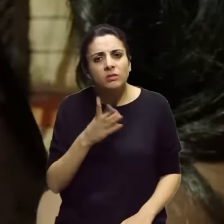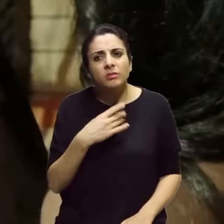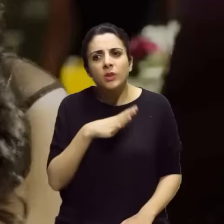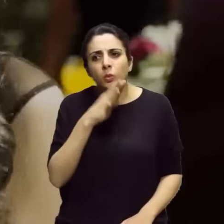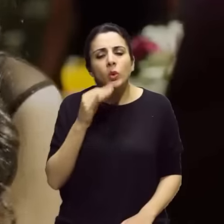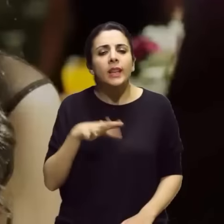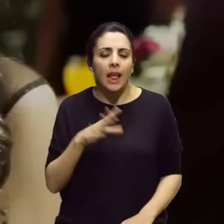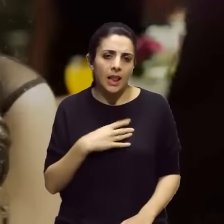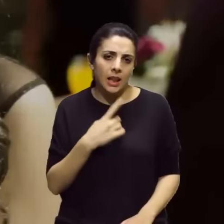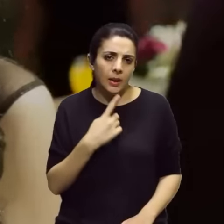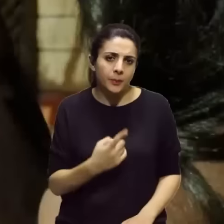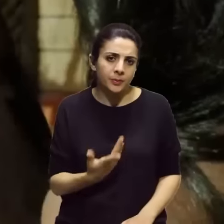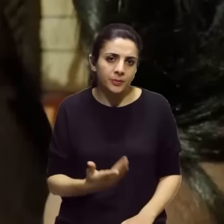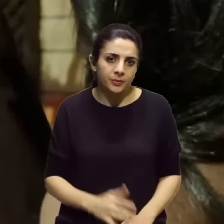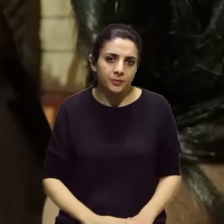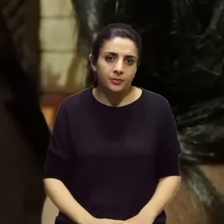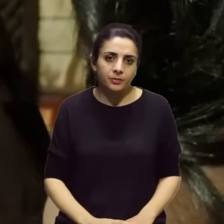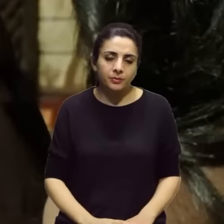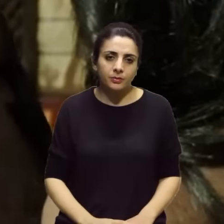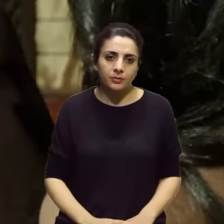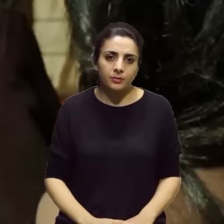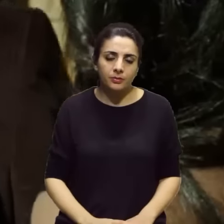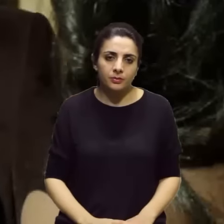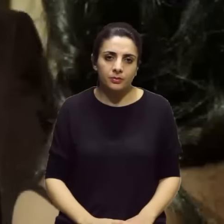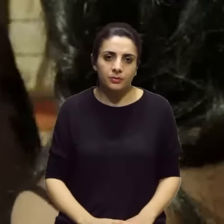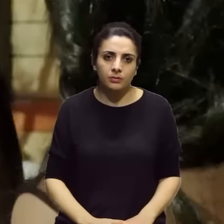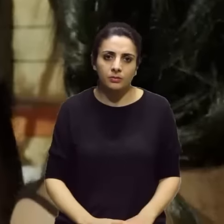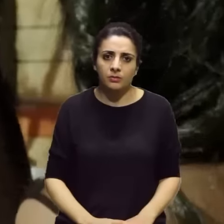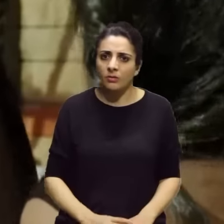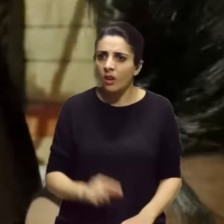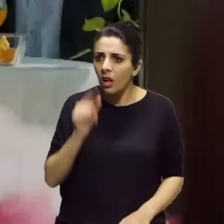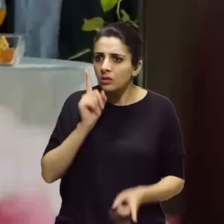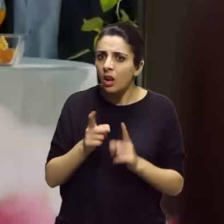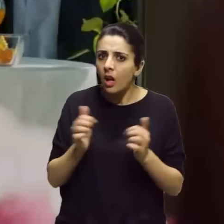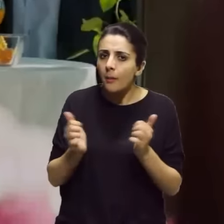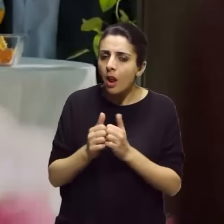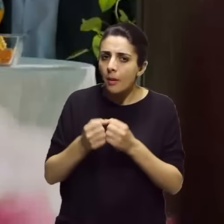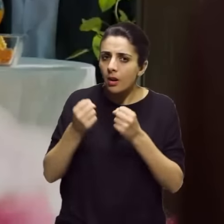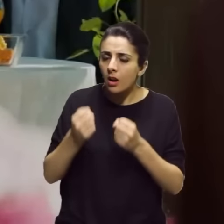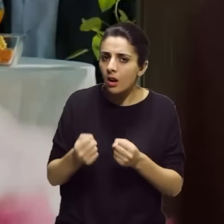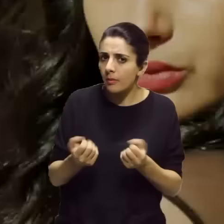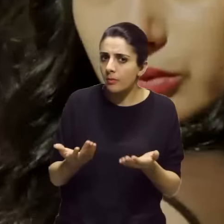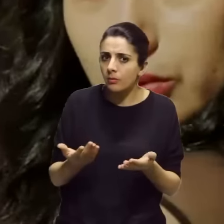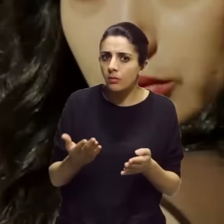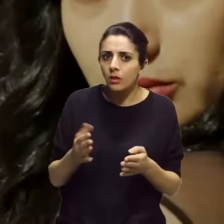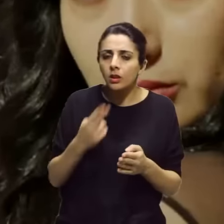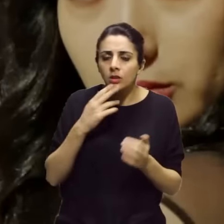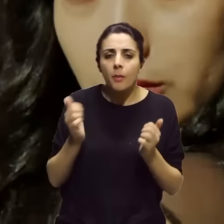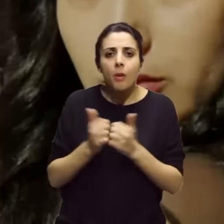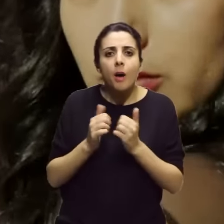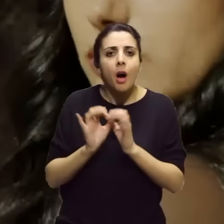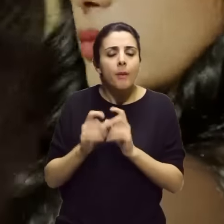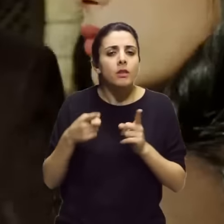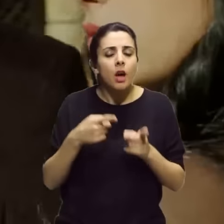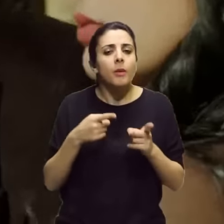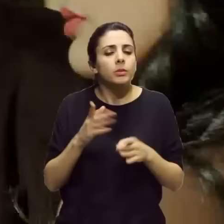hoşnut olduğunu söyleyemeyeceğim. Hadi. Gıcık serseri yine bu kızın yanında oğlum. Ne kızın yanında? Kız nerede, bu